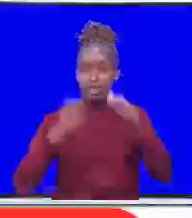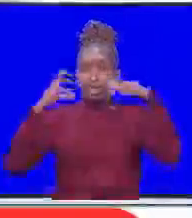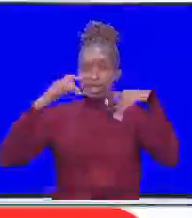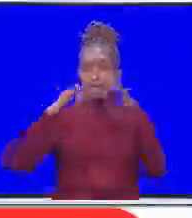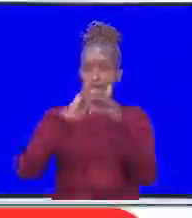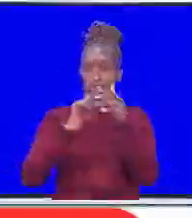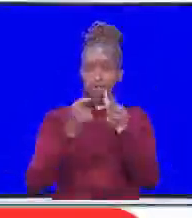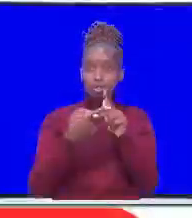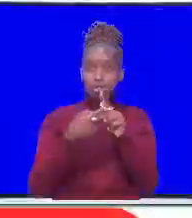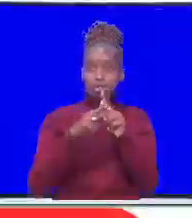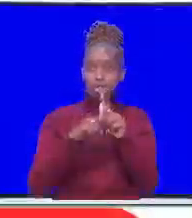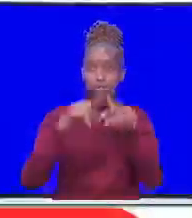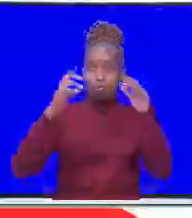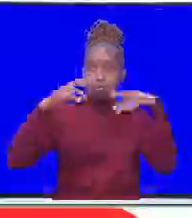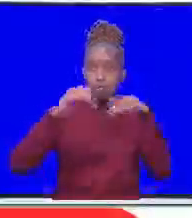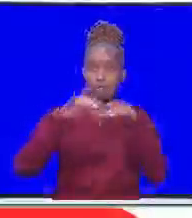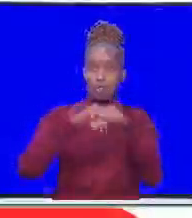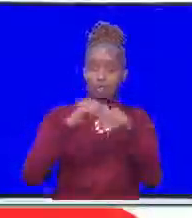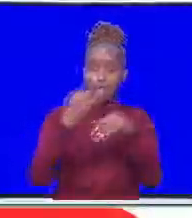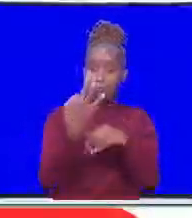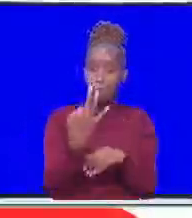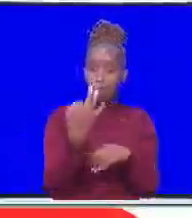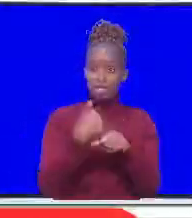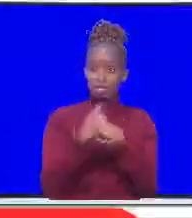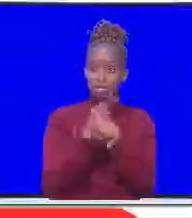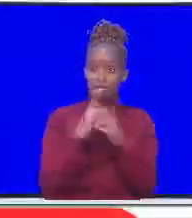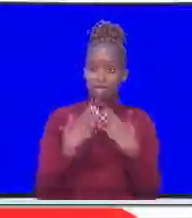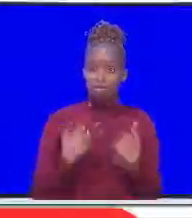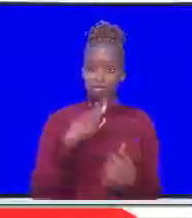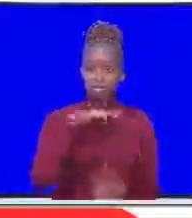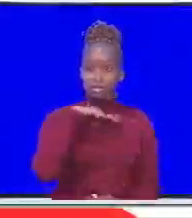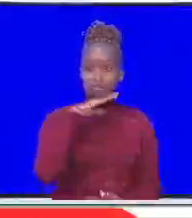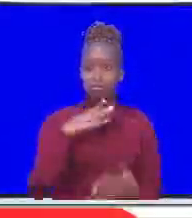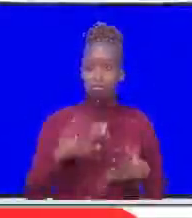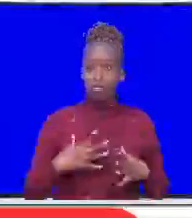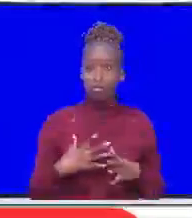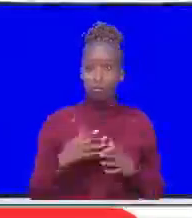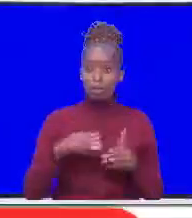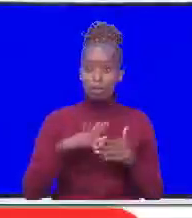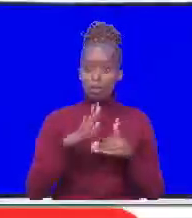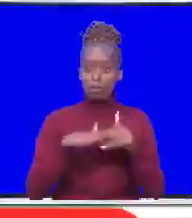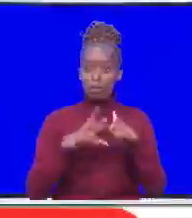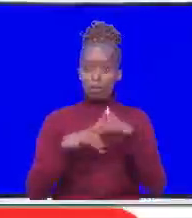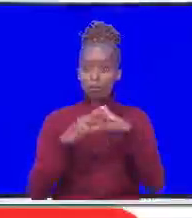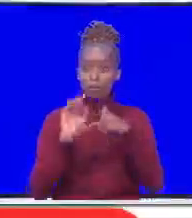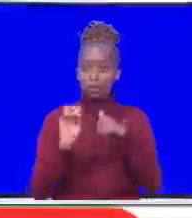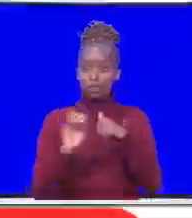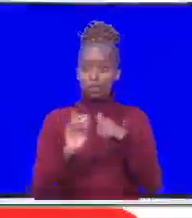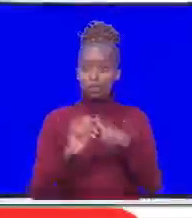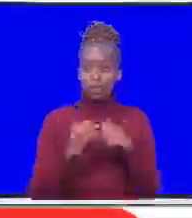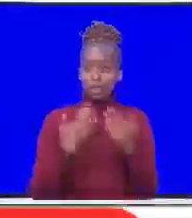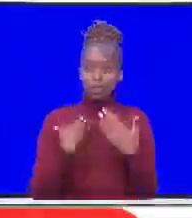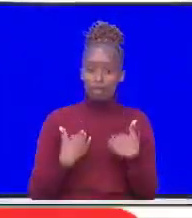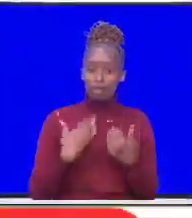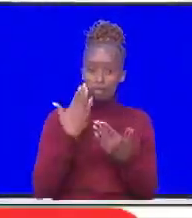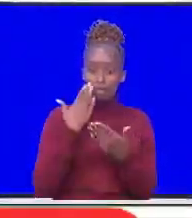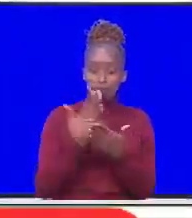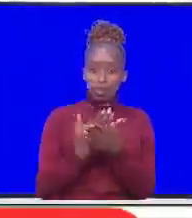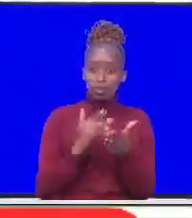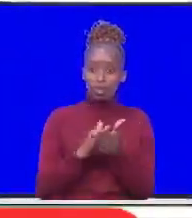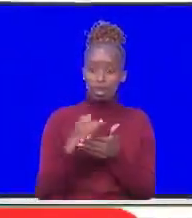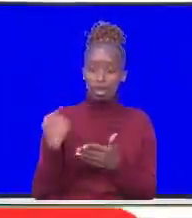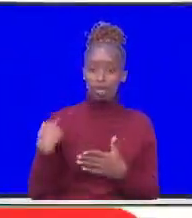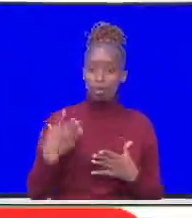iliyoanza kunyesha mwezi wa Machi imesababisha vifo vya watu zaidi ya 70 nchini. Akidhibitisha idadi hii, naye